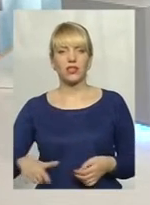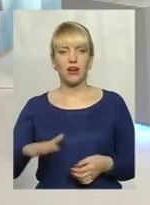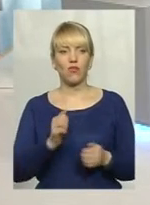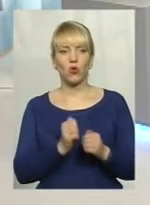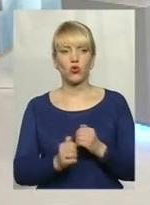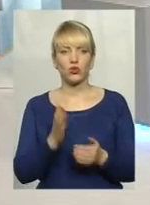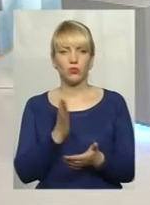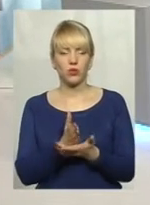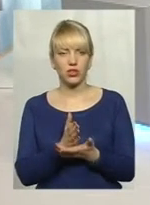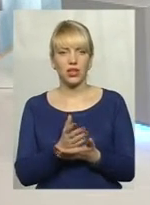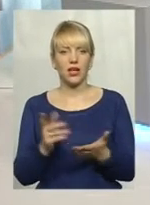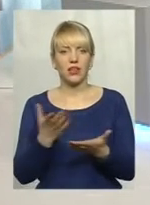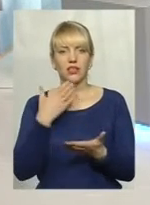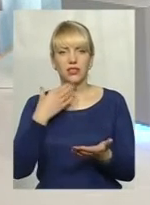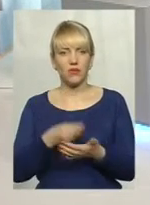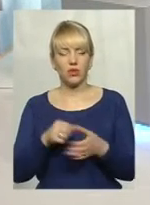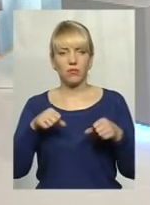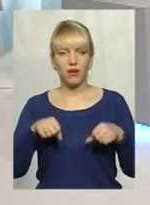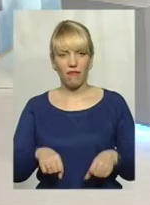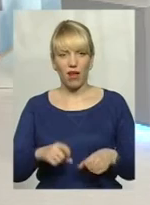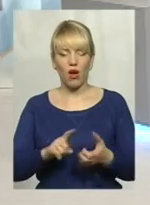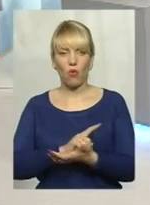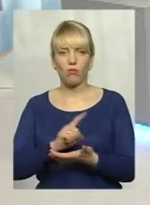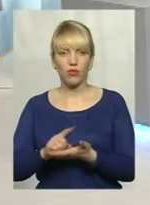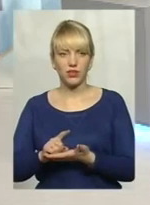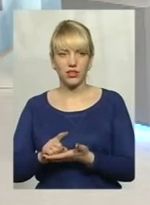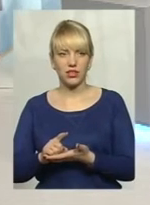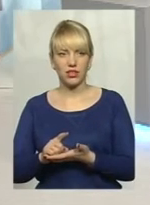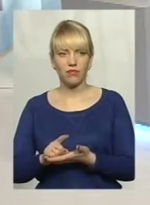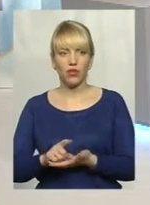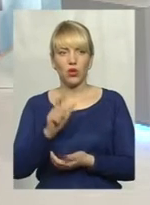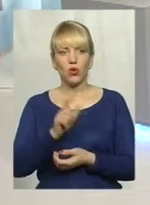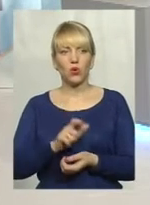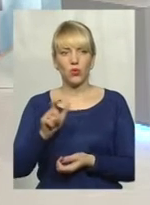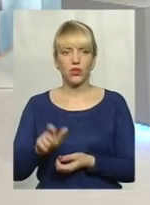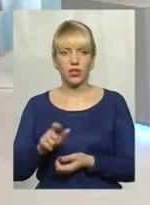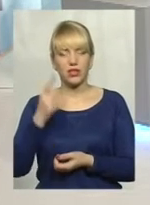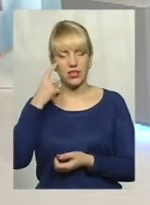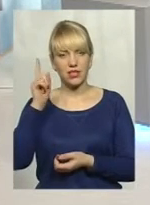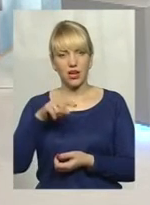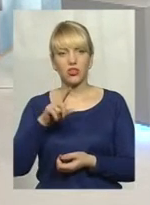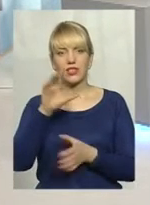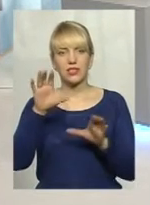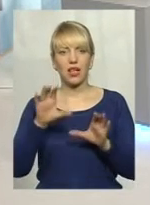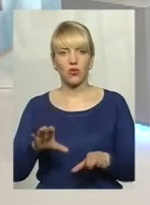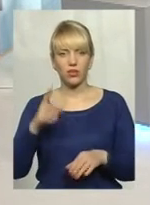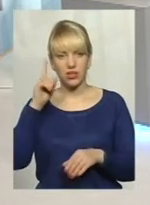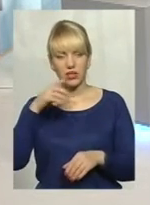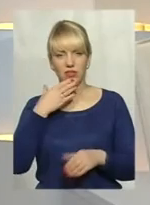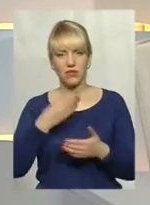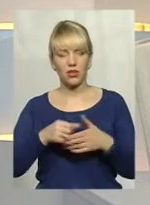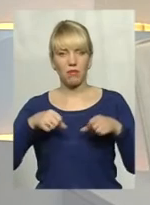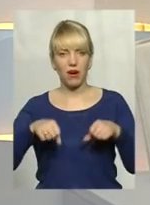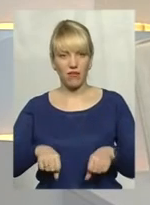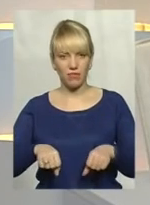певні свої права і обов'язки. Люди знаючи закони, знаючи свої права,